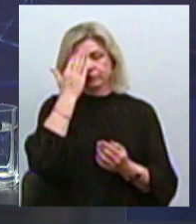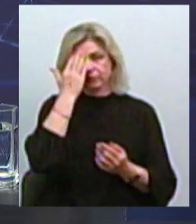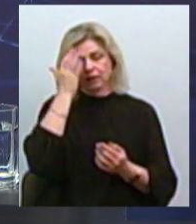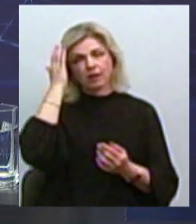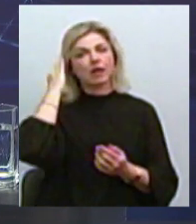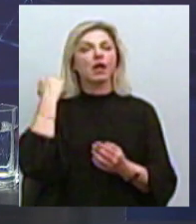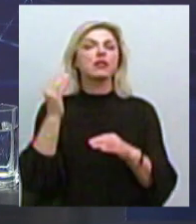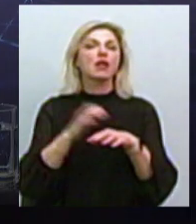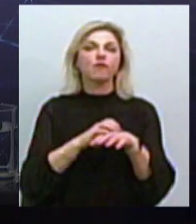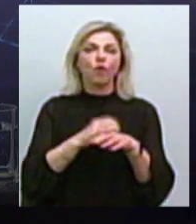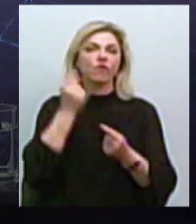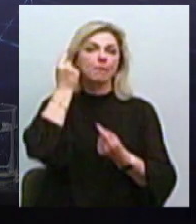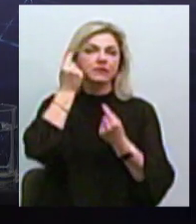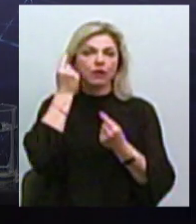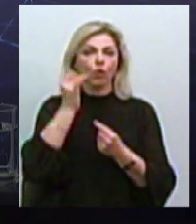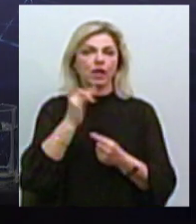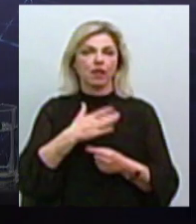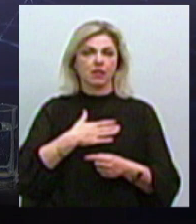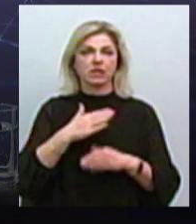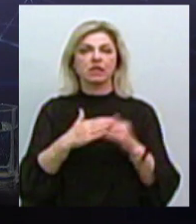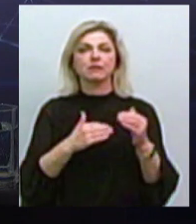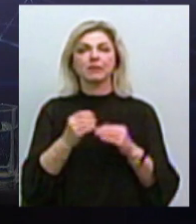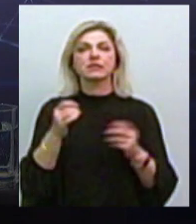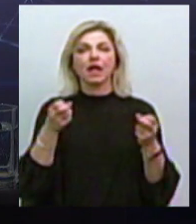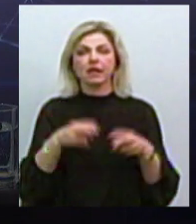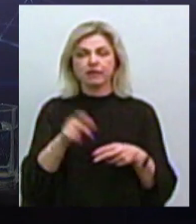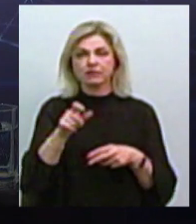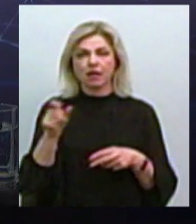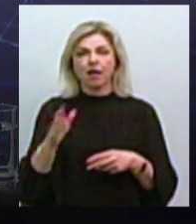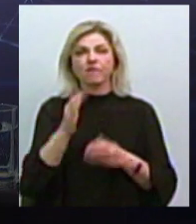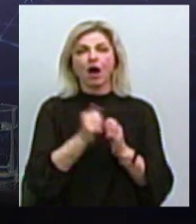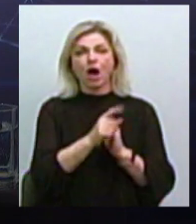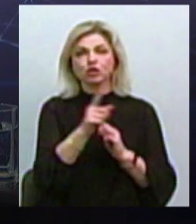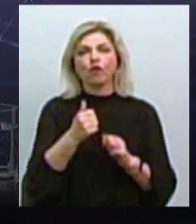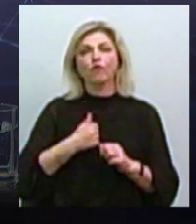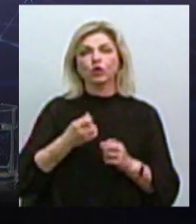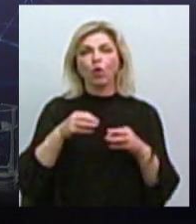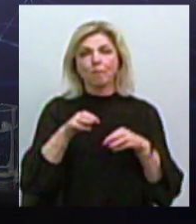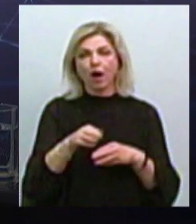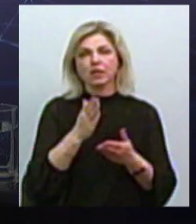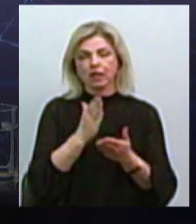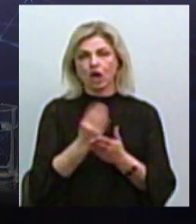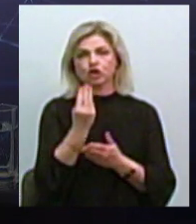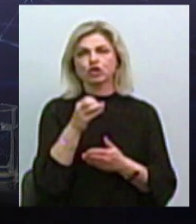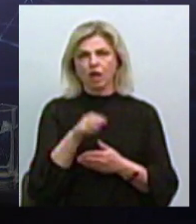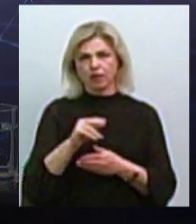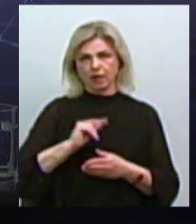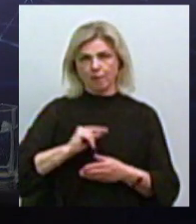нервово-психічної стійкості, також нашими спеціалістами, а в кожному військовому комісаріаті у нас є штатні психологи,